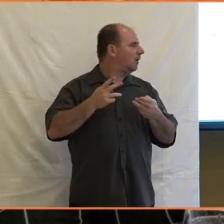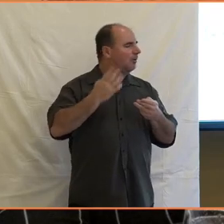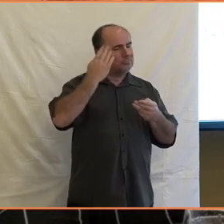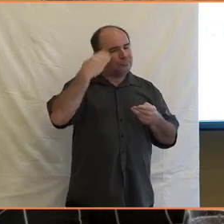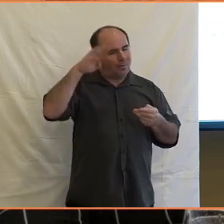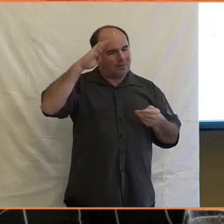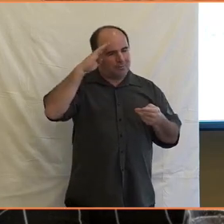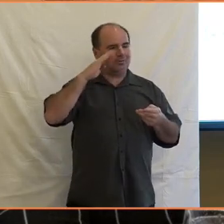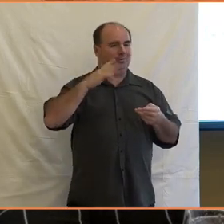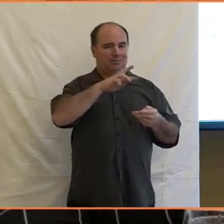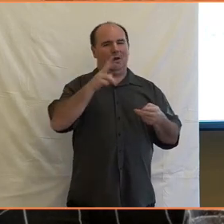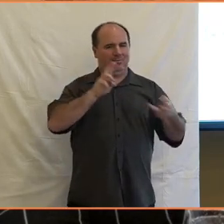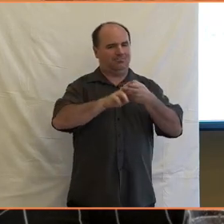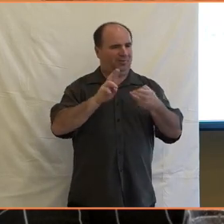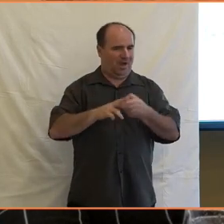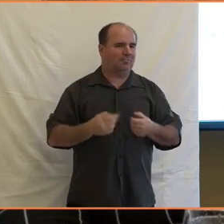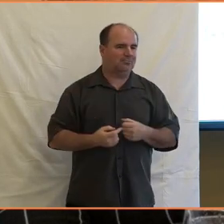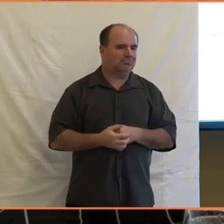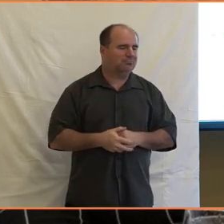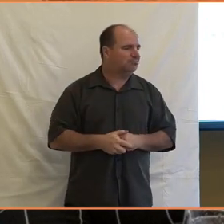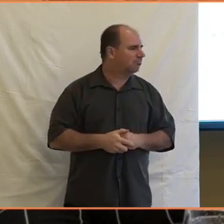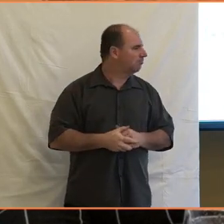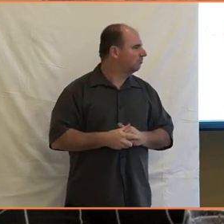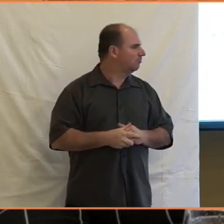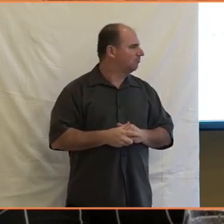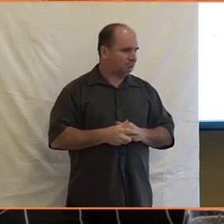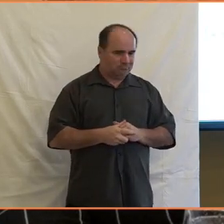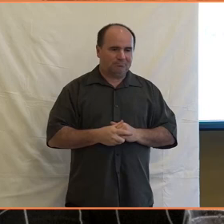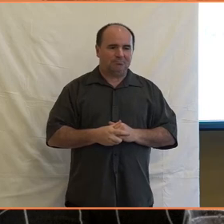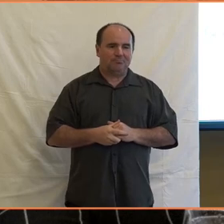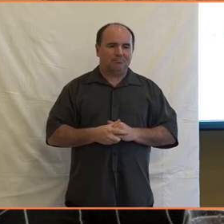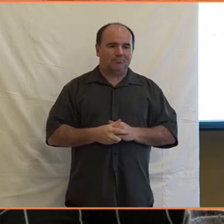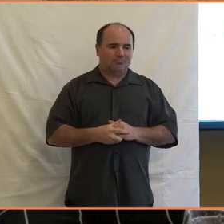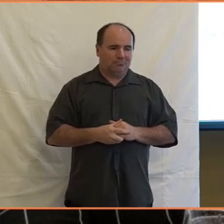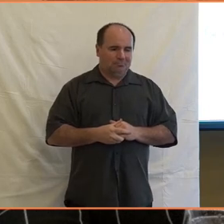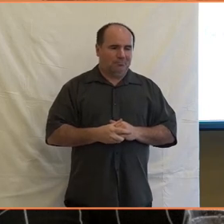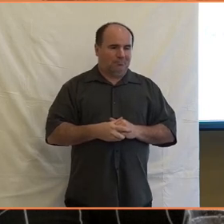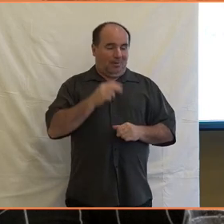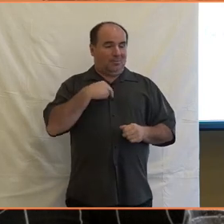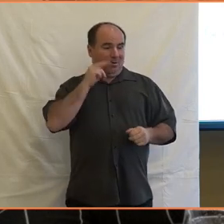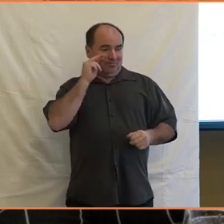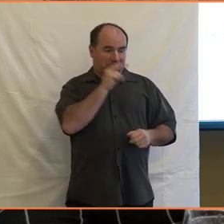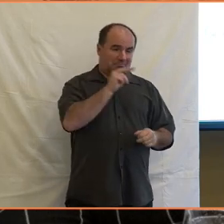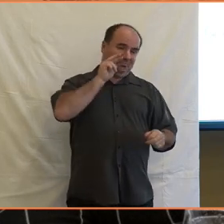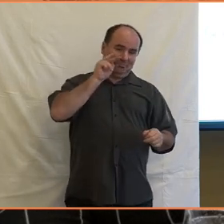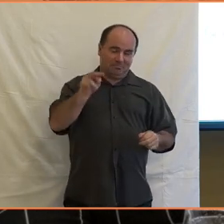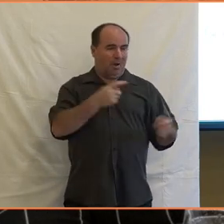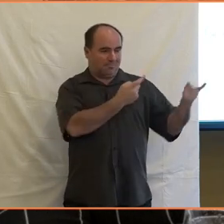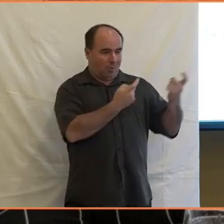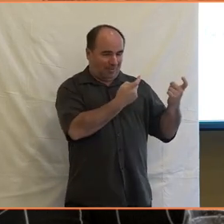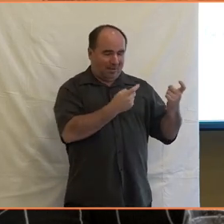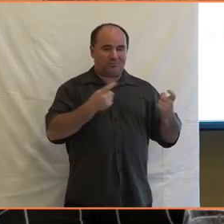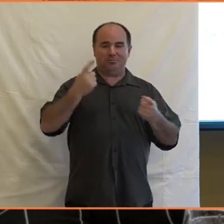se kterými se potkám. Když se potom po vlastně zohlednění tady těchto dvou aspektů, to motivačního a